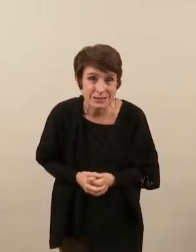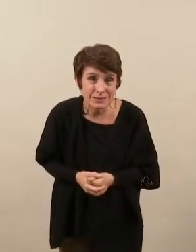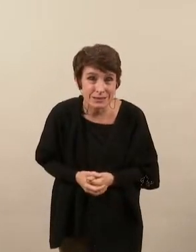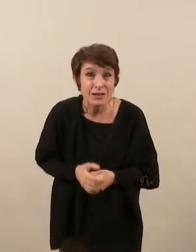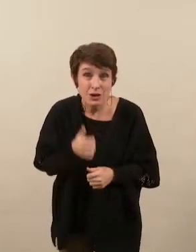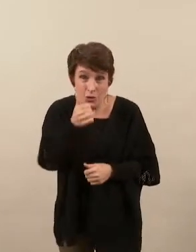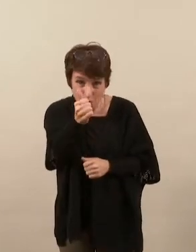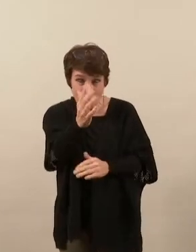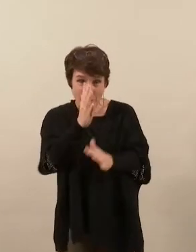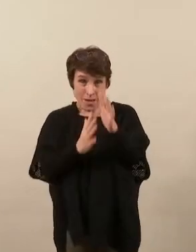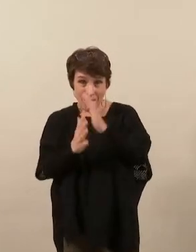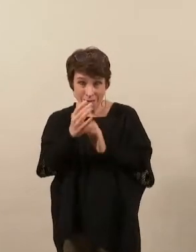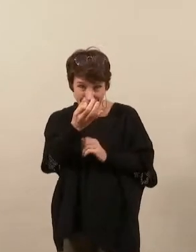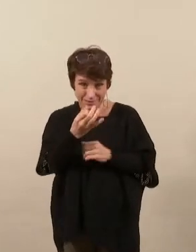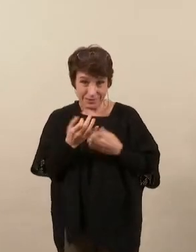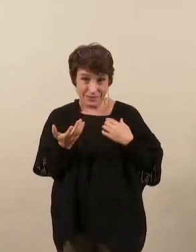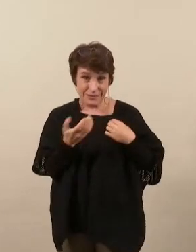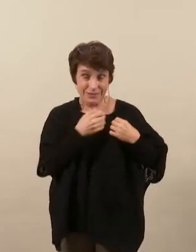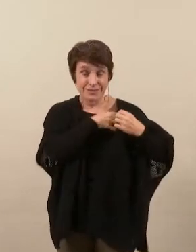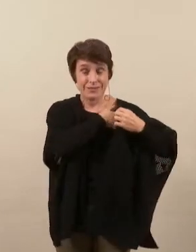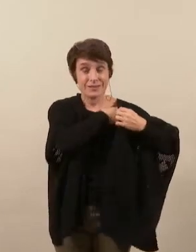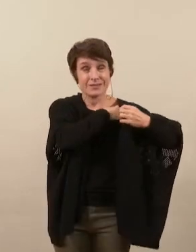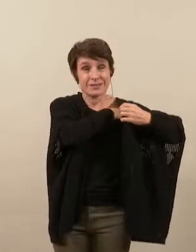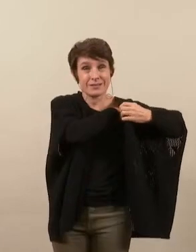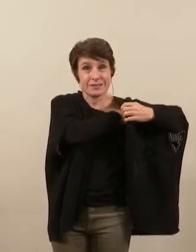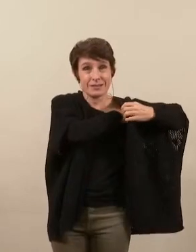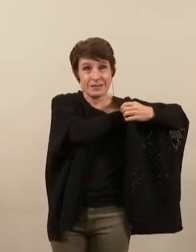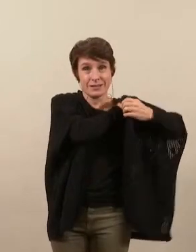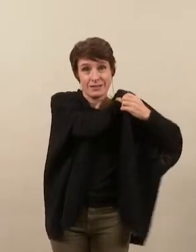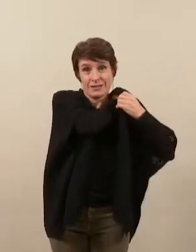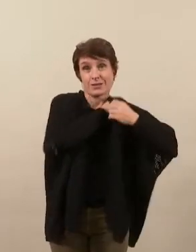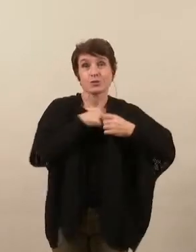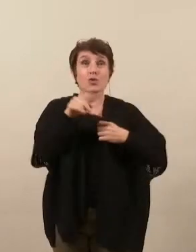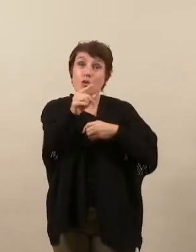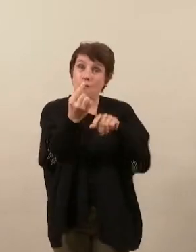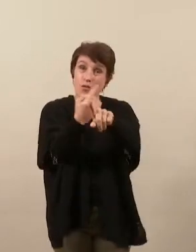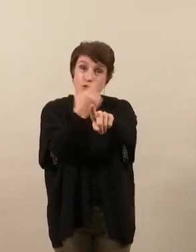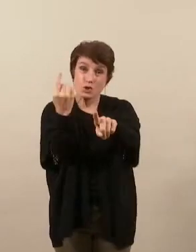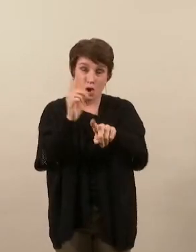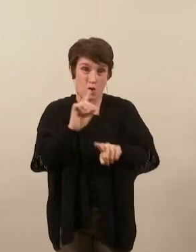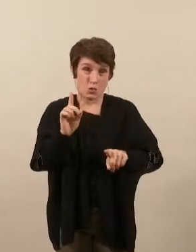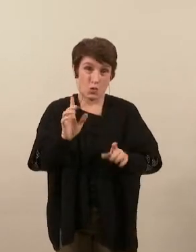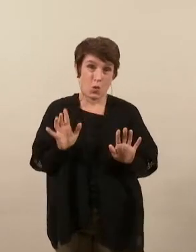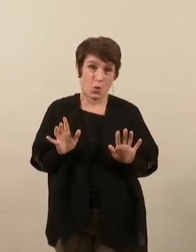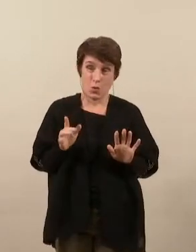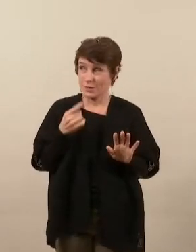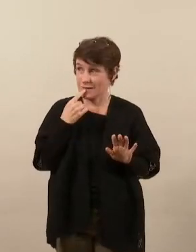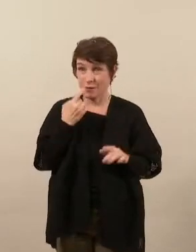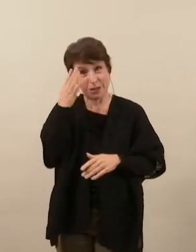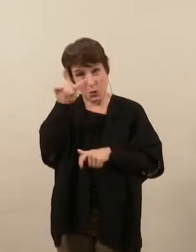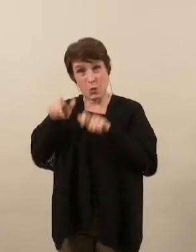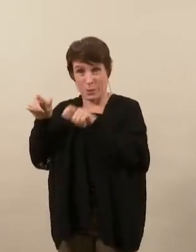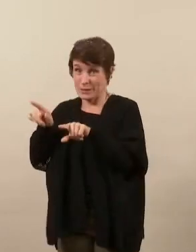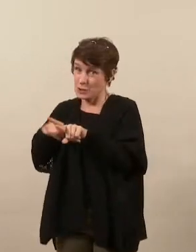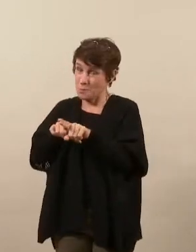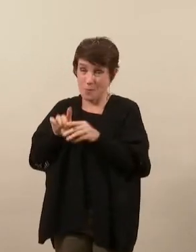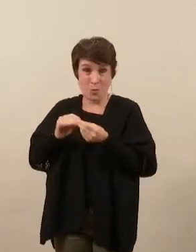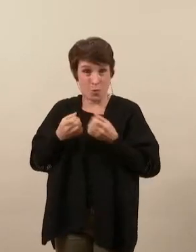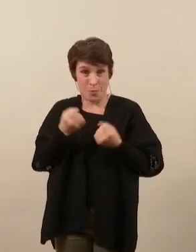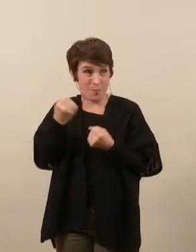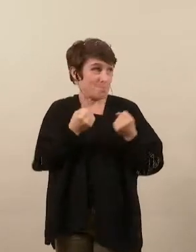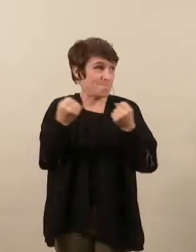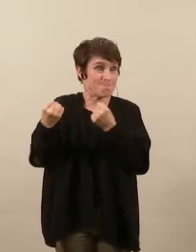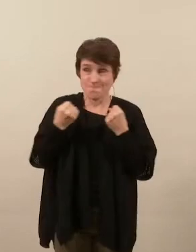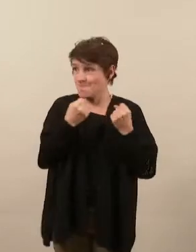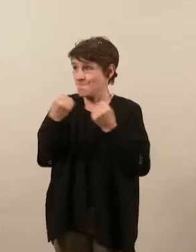avez dit texto. Et donc du coup, ça montre bien que vous n'êtes pas le seul, monsieur le maire, à avoir des problématiques comme cela. Et donc